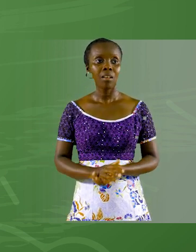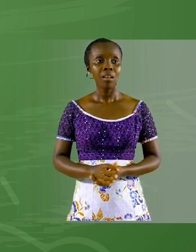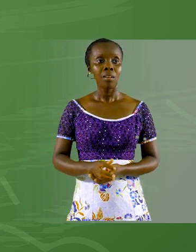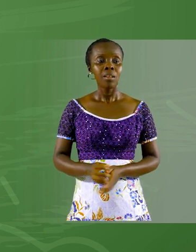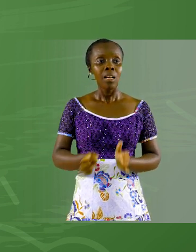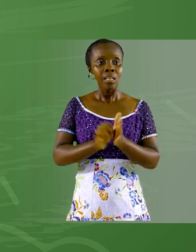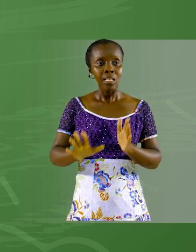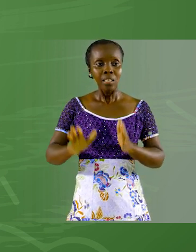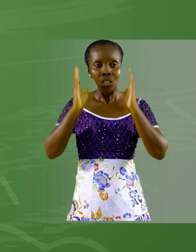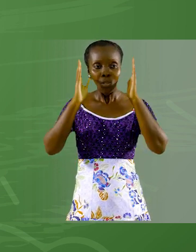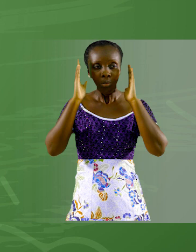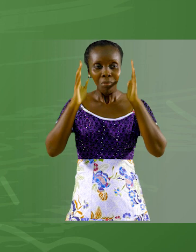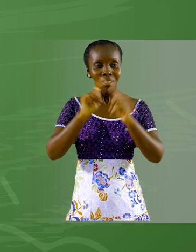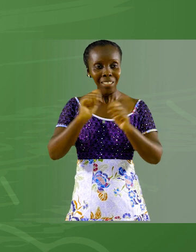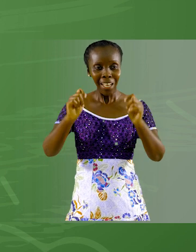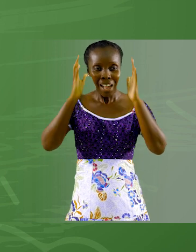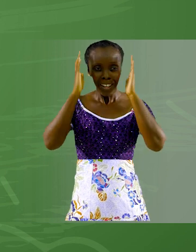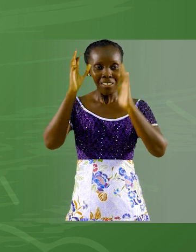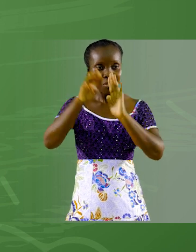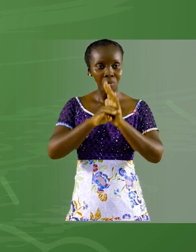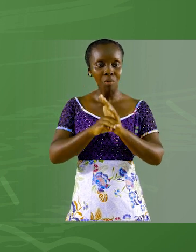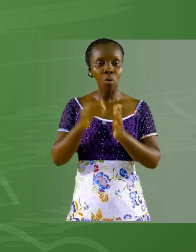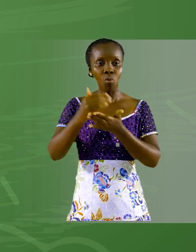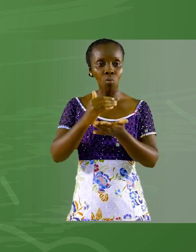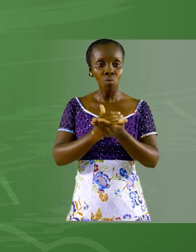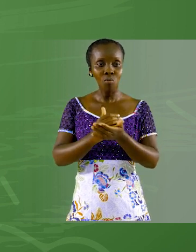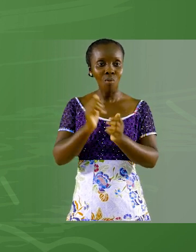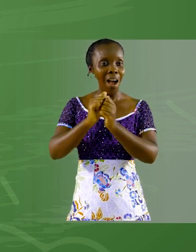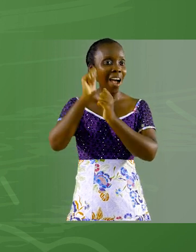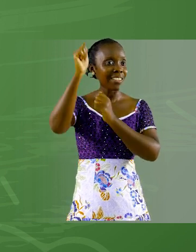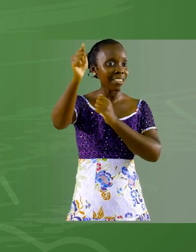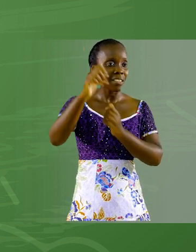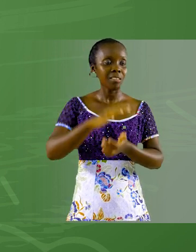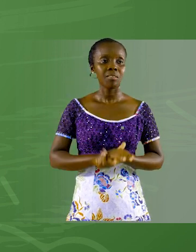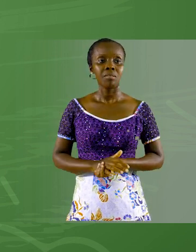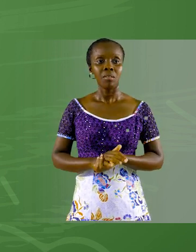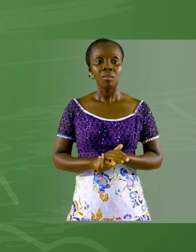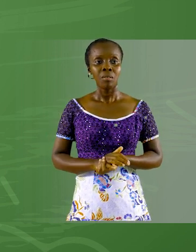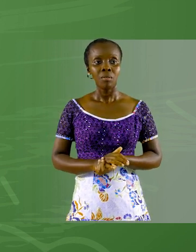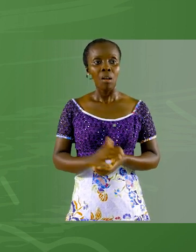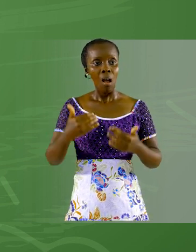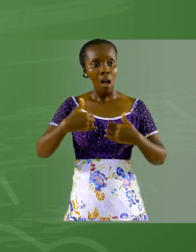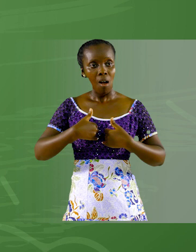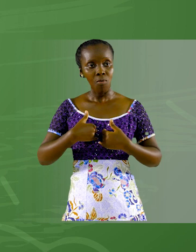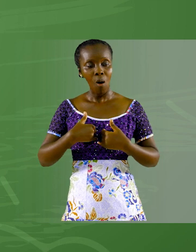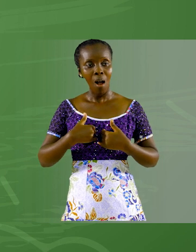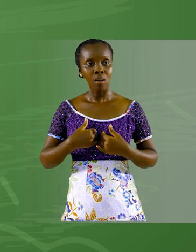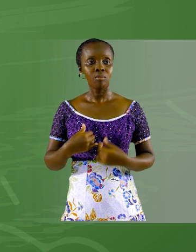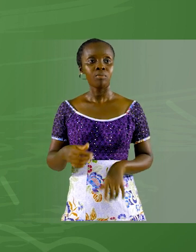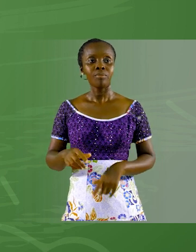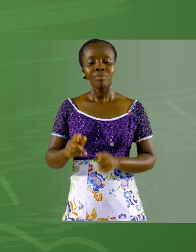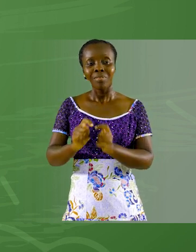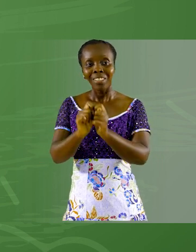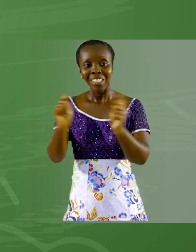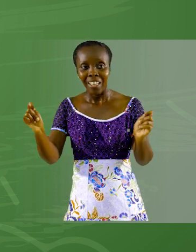très attentivement le cours à distance. Nous avons trait